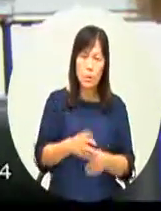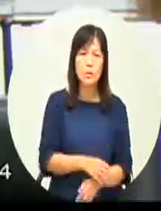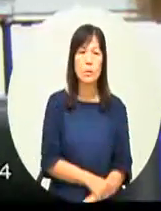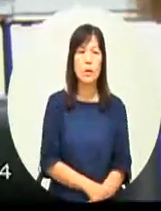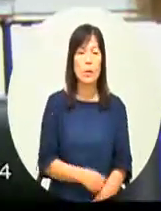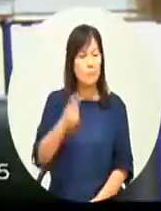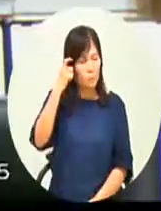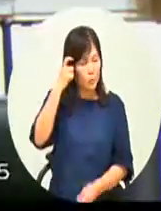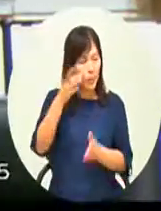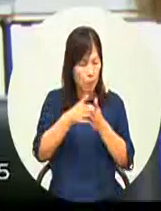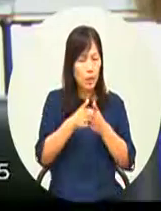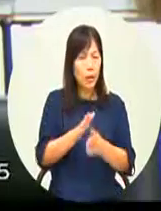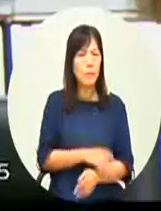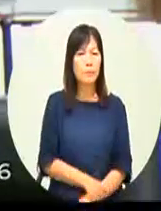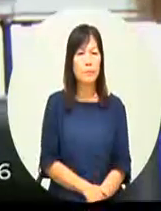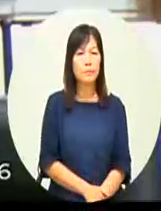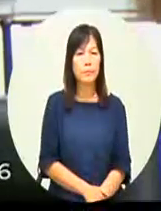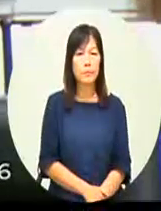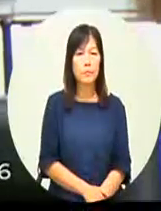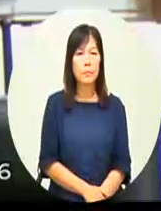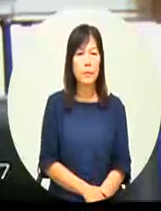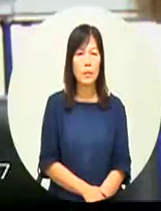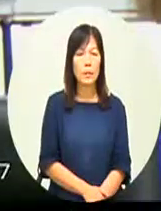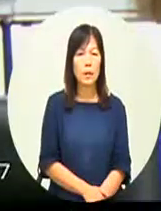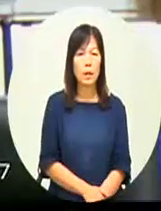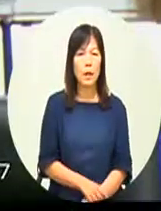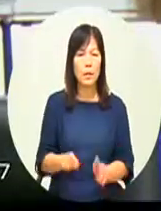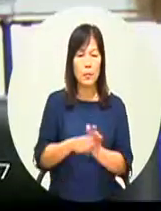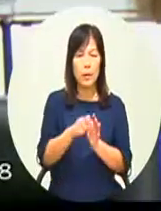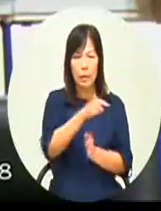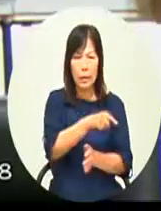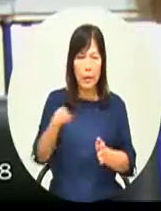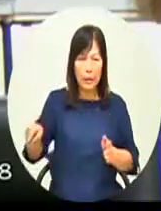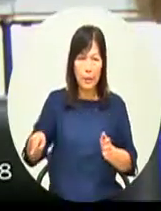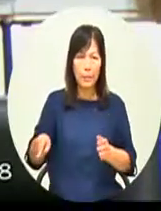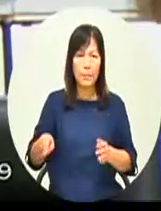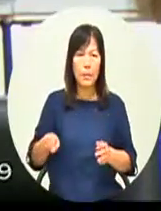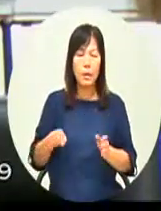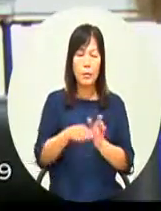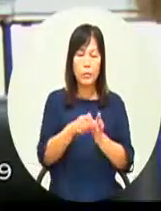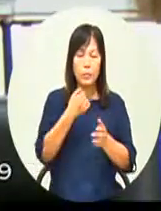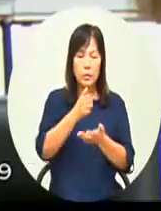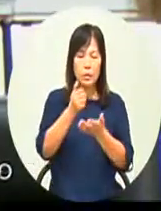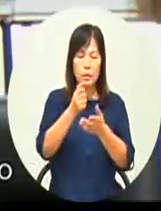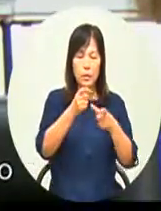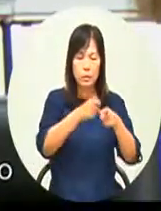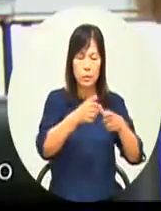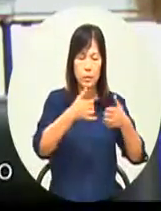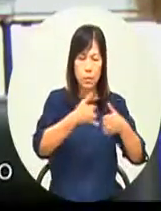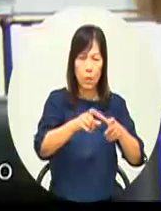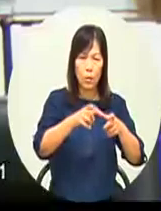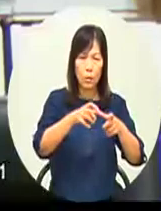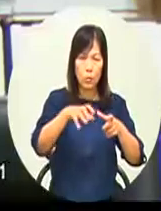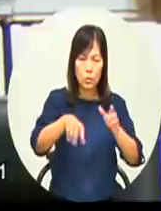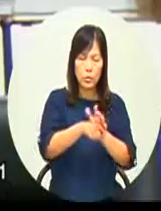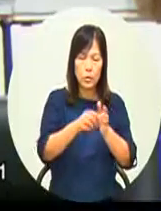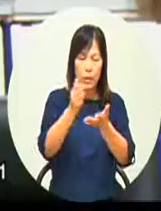要考虑，因为两边公路局啊可以请我们的保全公司